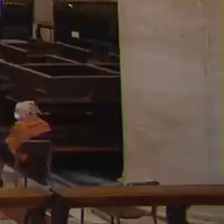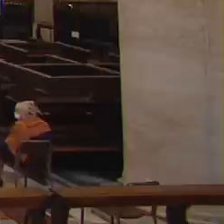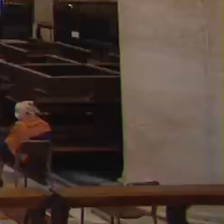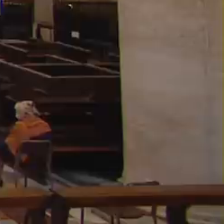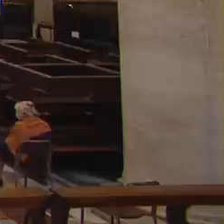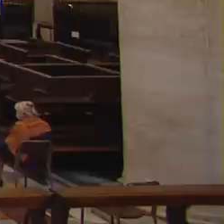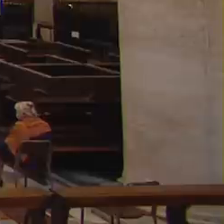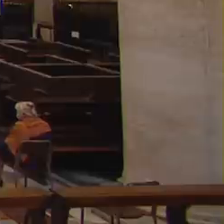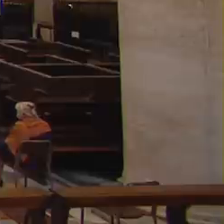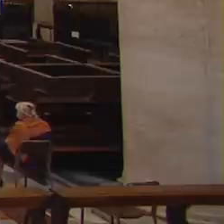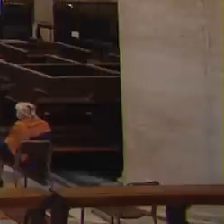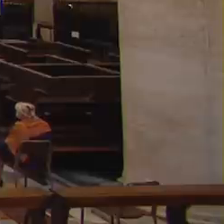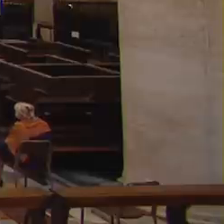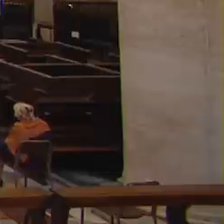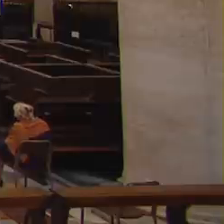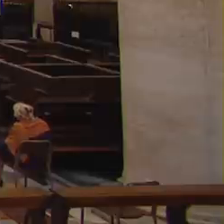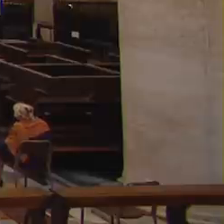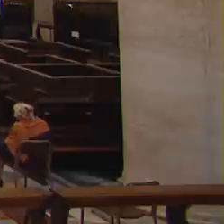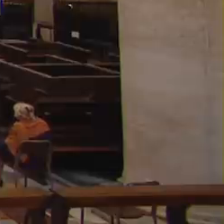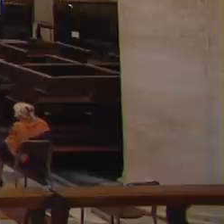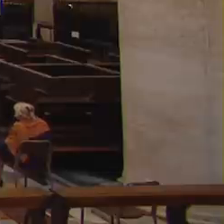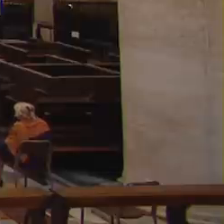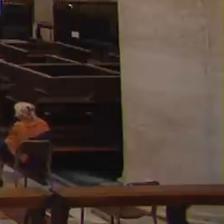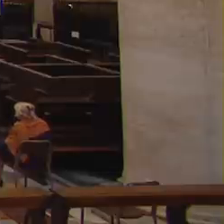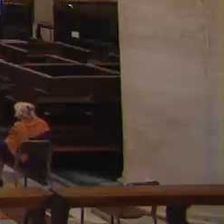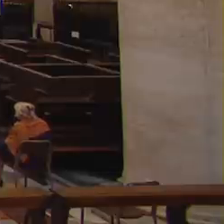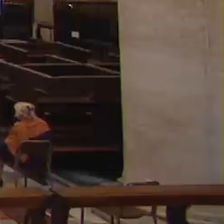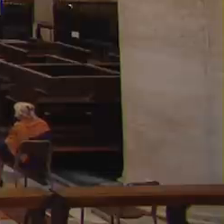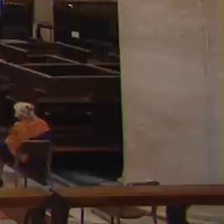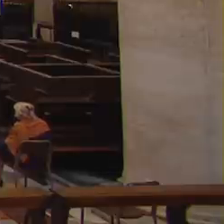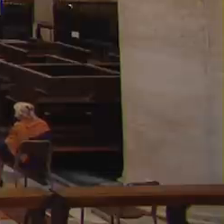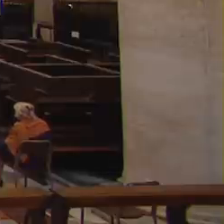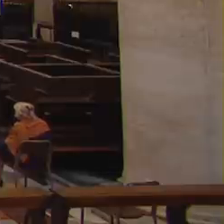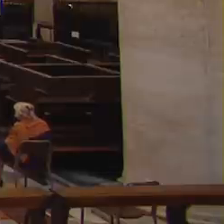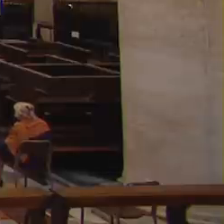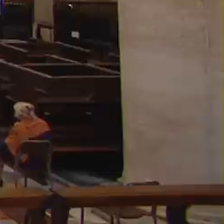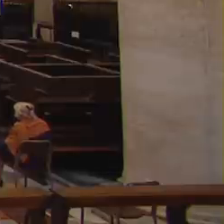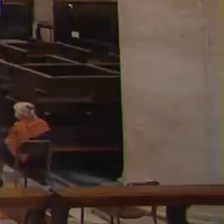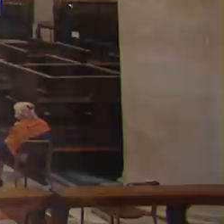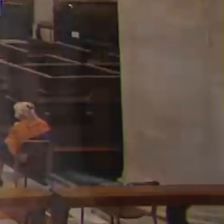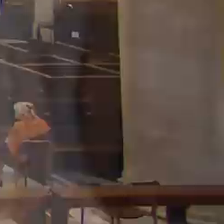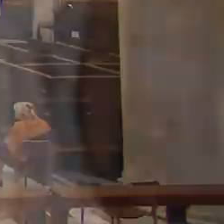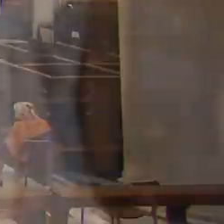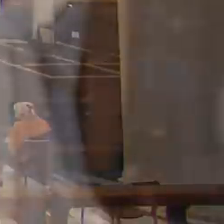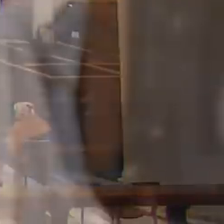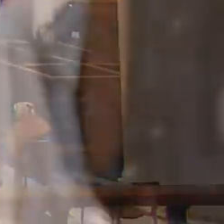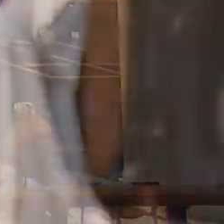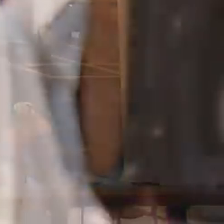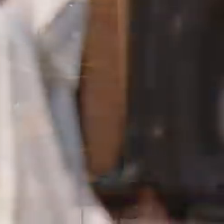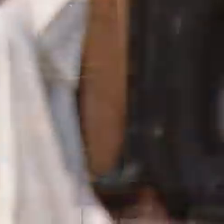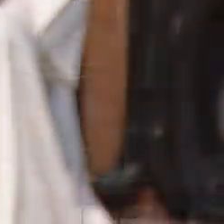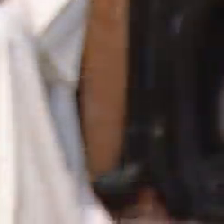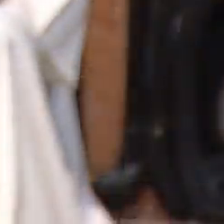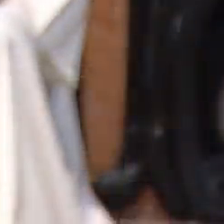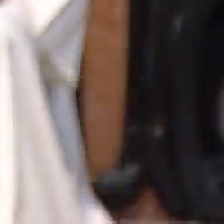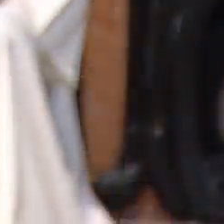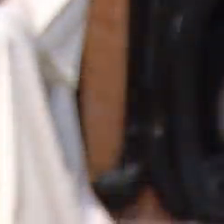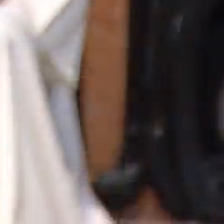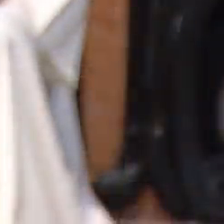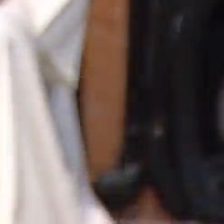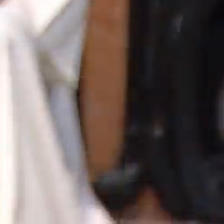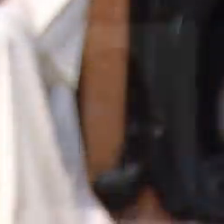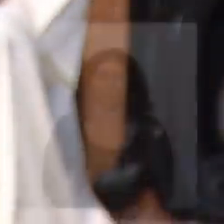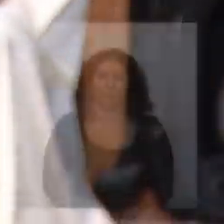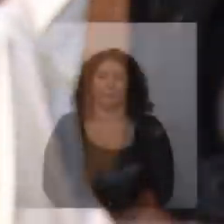Fammi conoscere la via dei tuoi precetti e mediterò i tuoi prodigi. Io piango nella